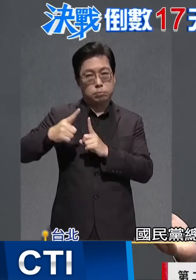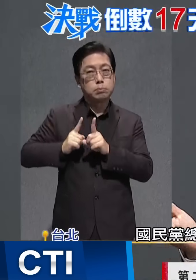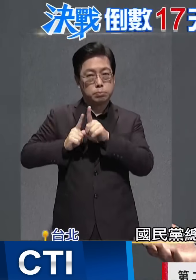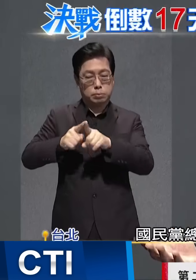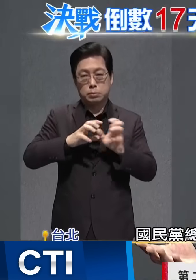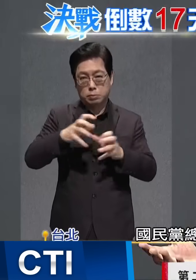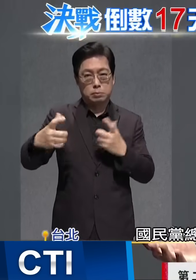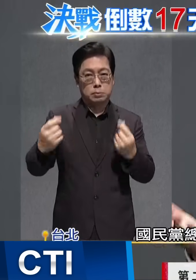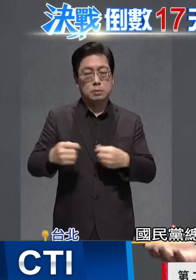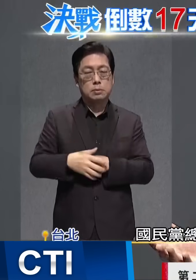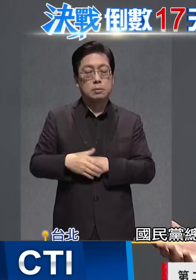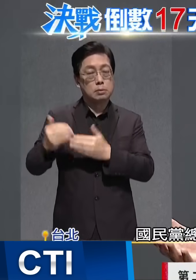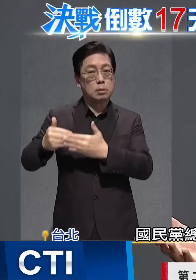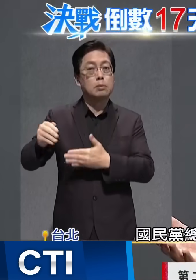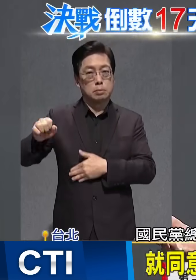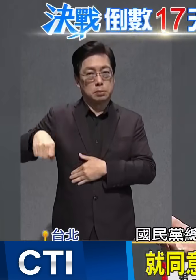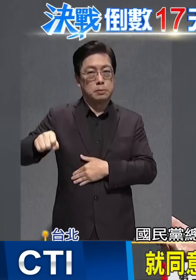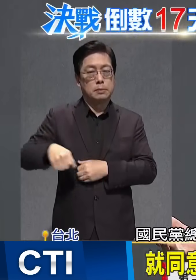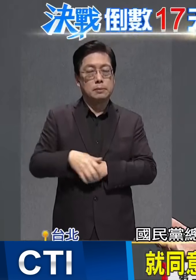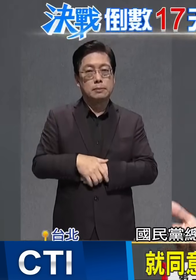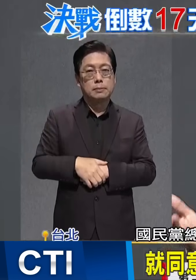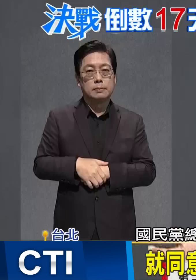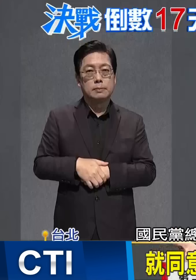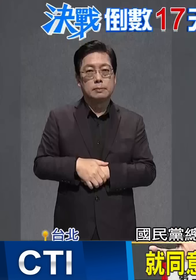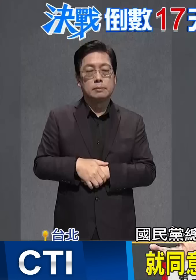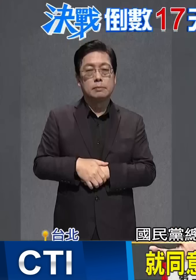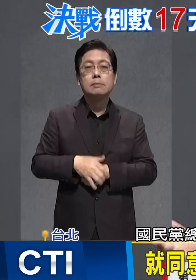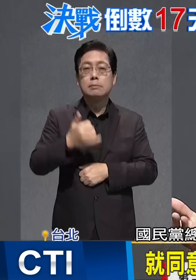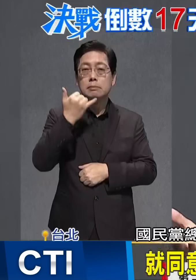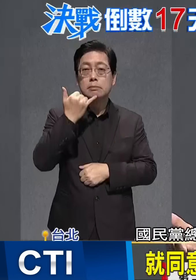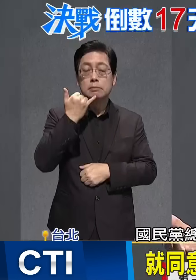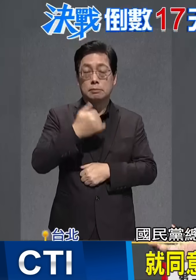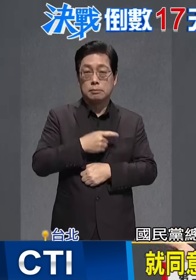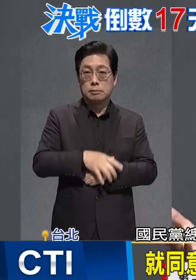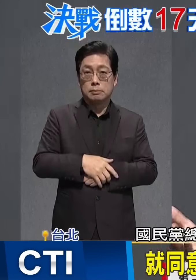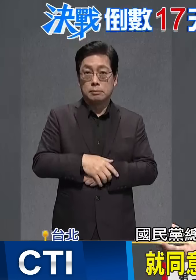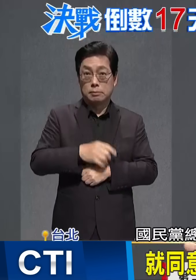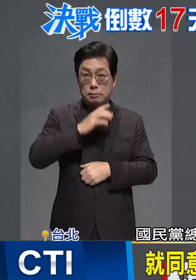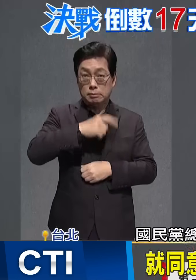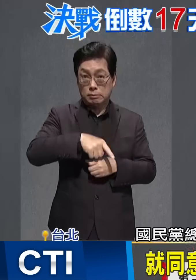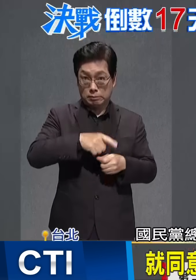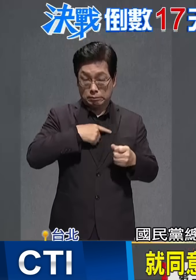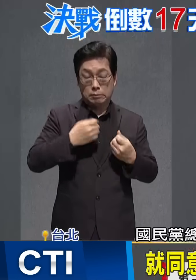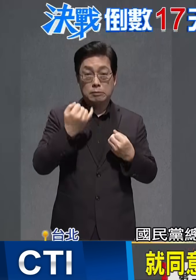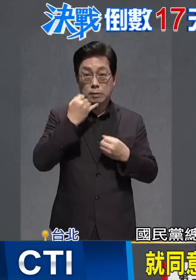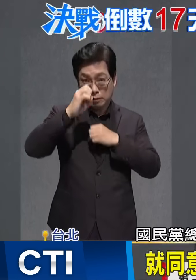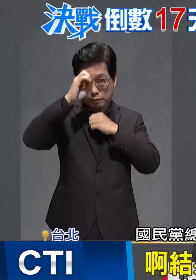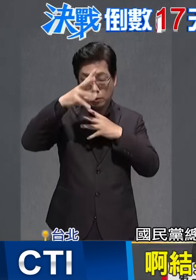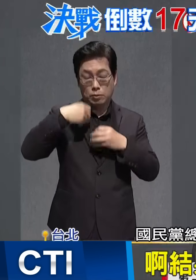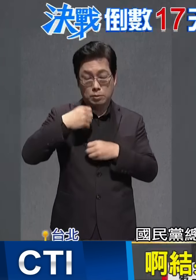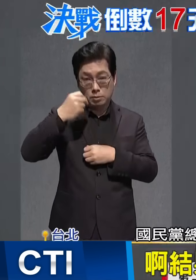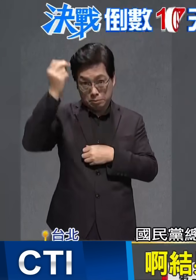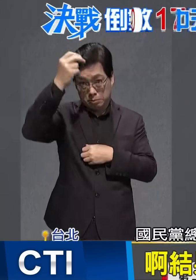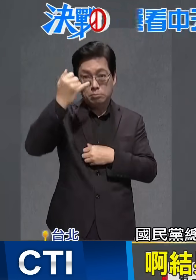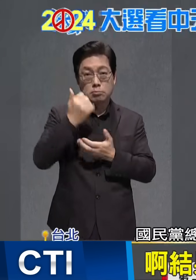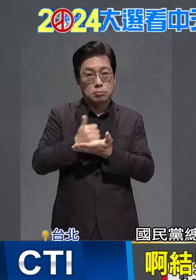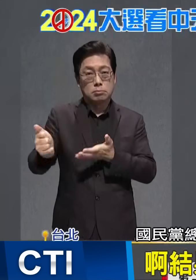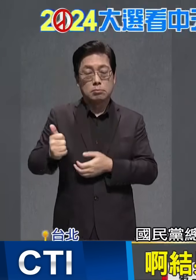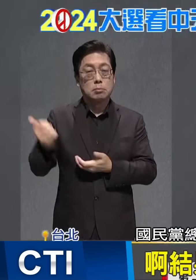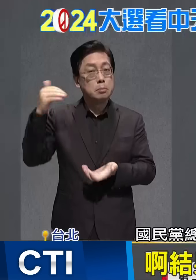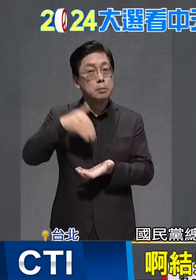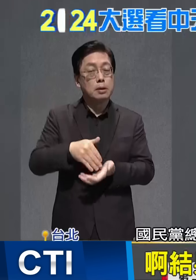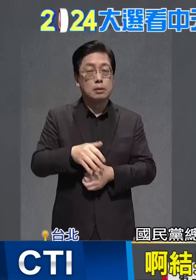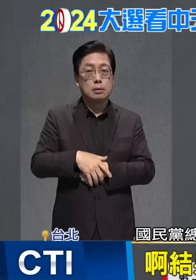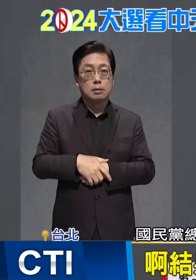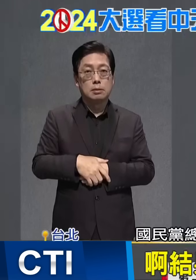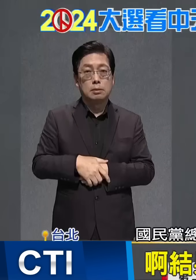啊，人因对方就讲六月份。就同意因对台湾的往来石口会当进口嘛？啊，结果咧，